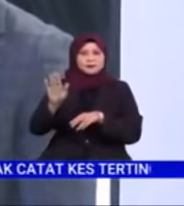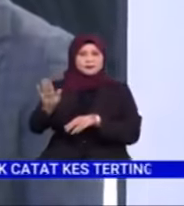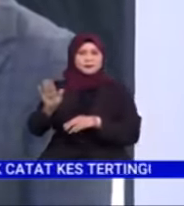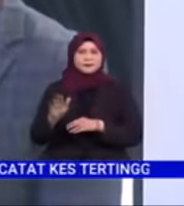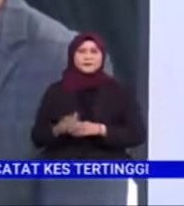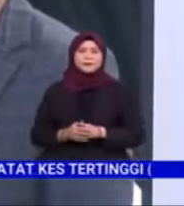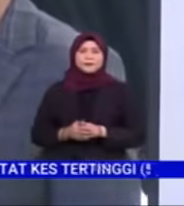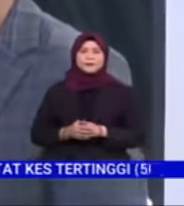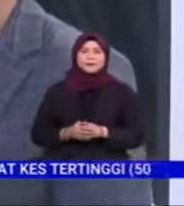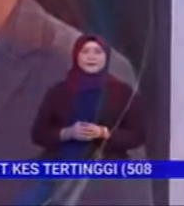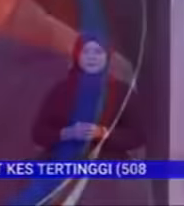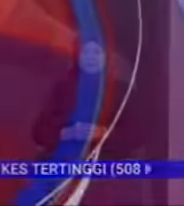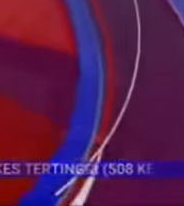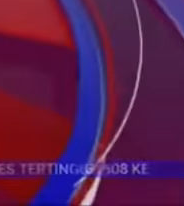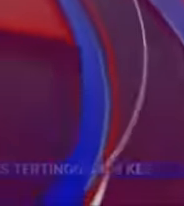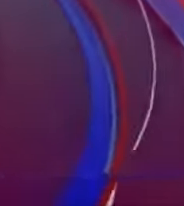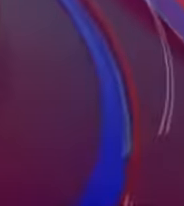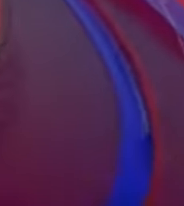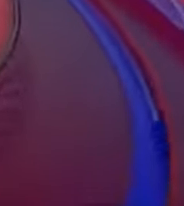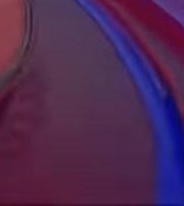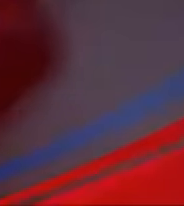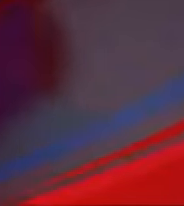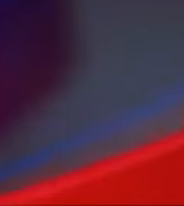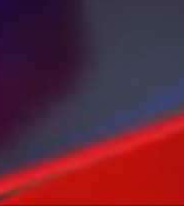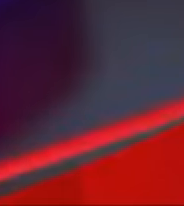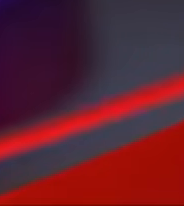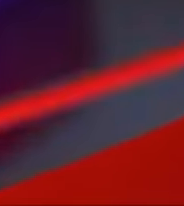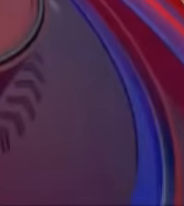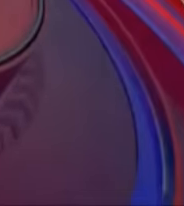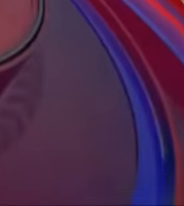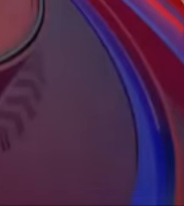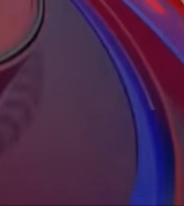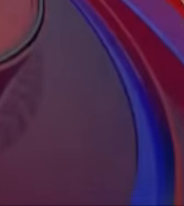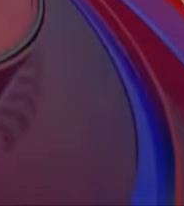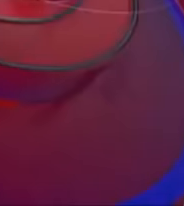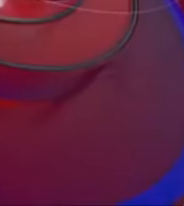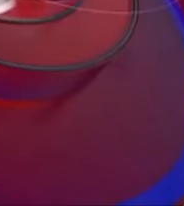hai ia tersenyum